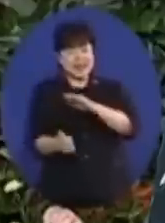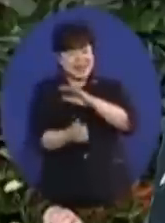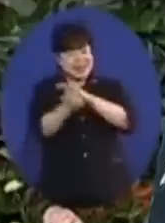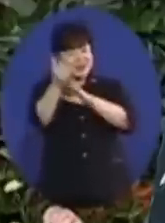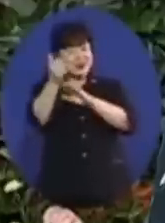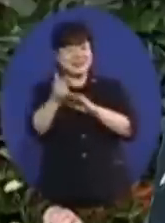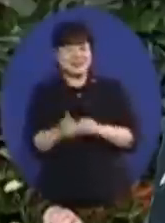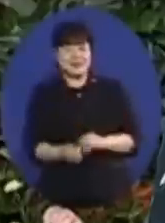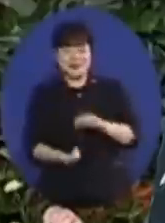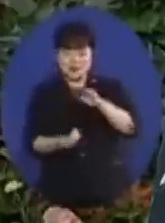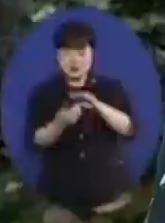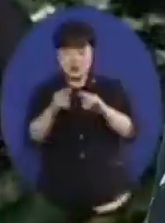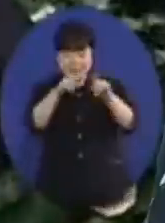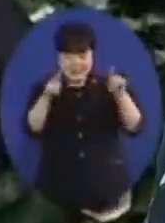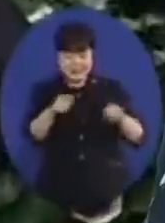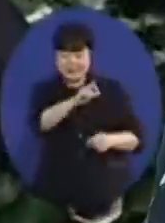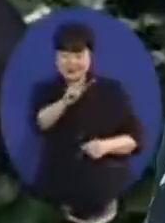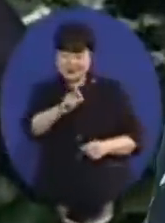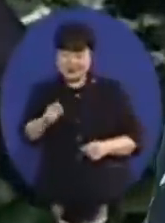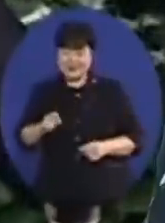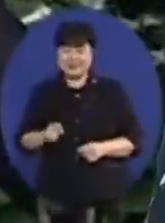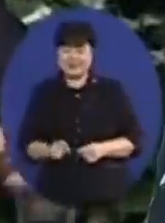소원을 종이접지에다가